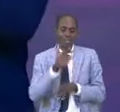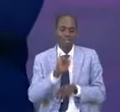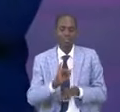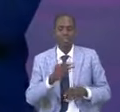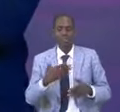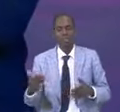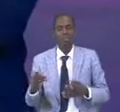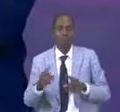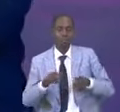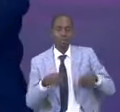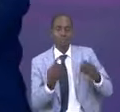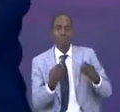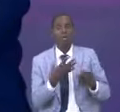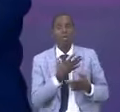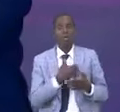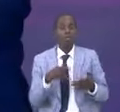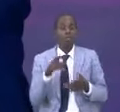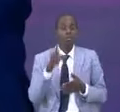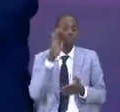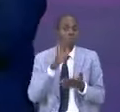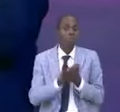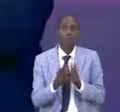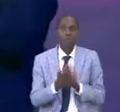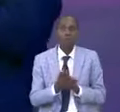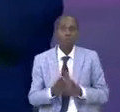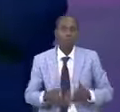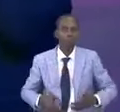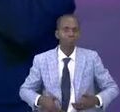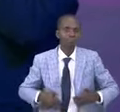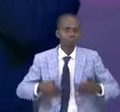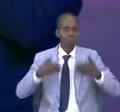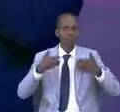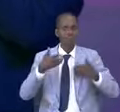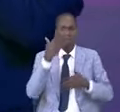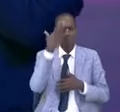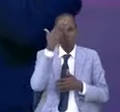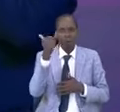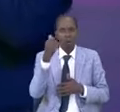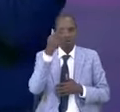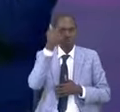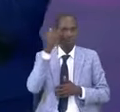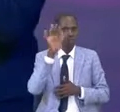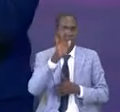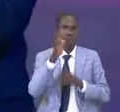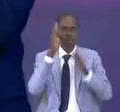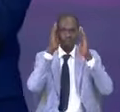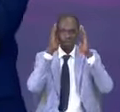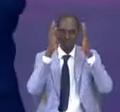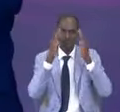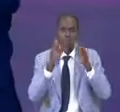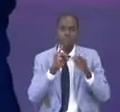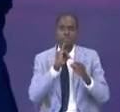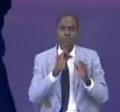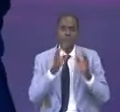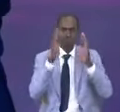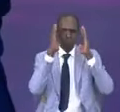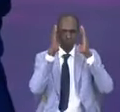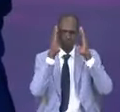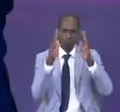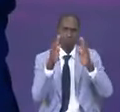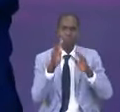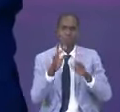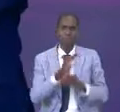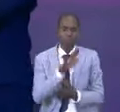furieux parce que votre attention est centrée sur les choses terrestres et à la fin de tout